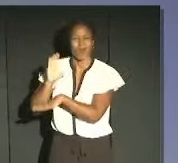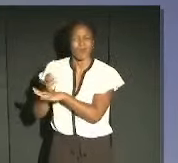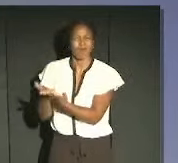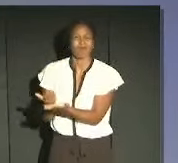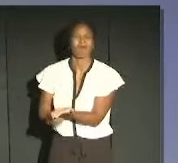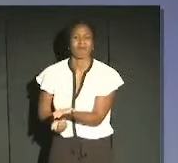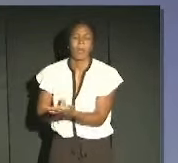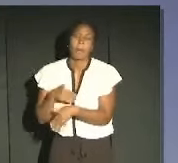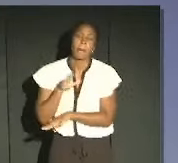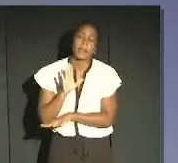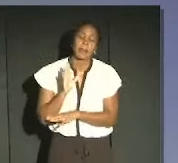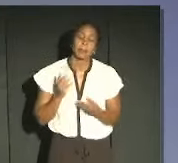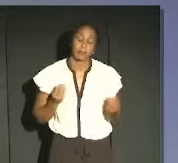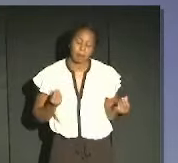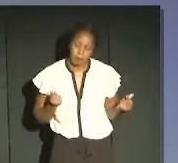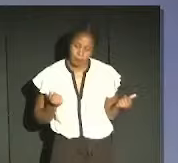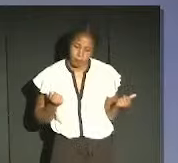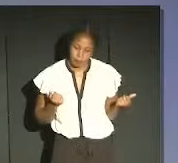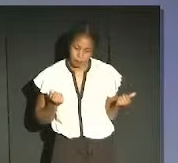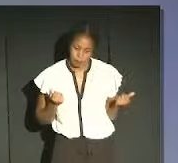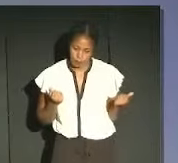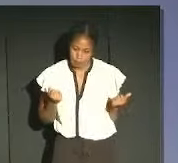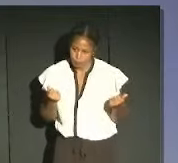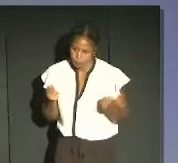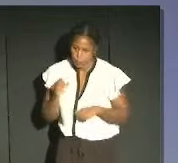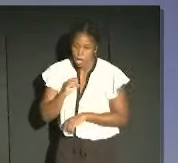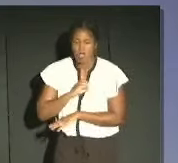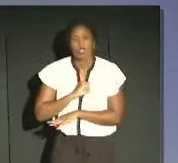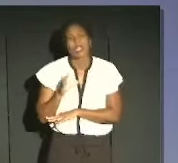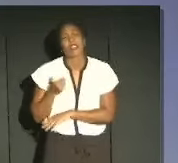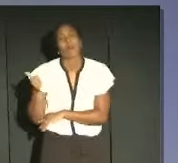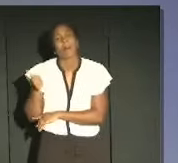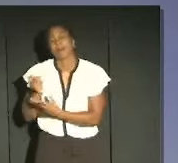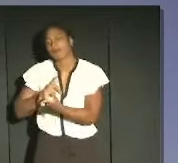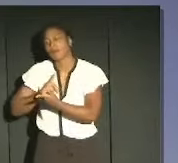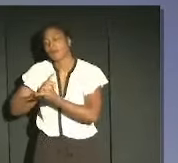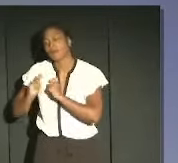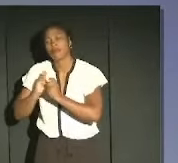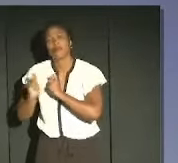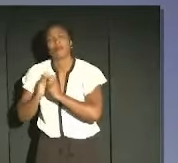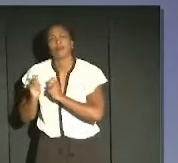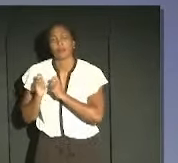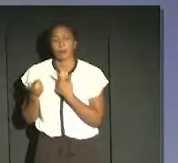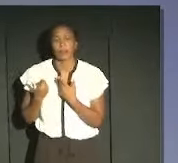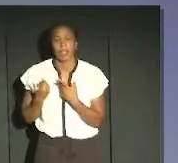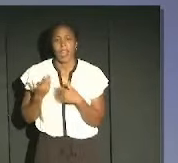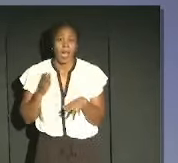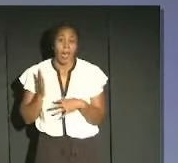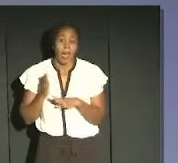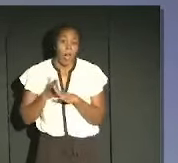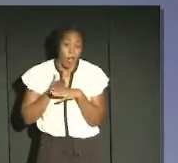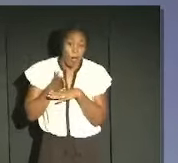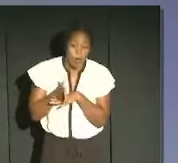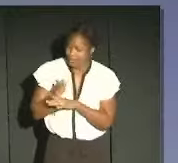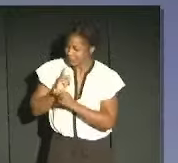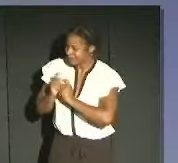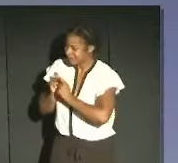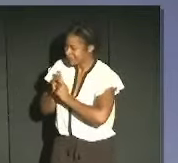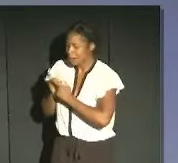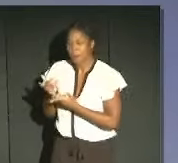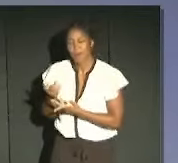mais il y a un journaliste avec qui j'aiéchangé juste avant d'entrer dans la salle et c'est vrai que on